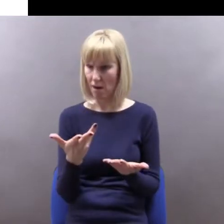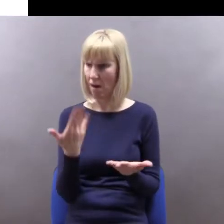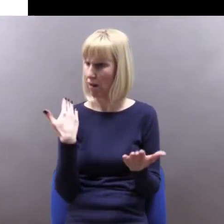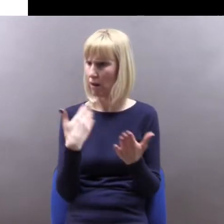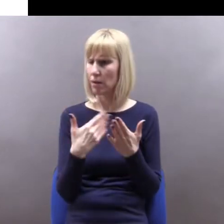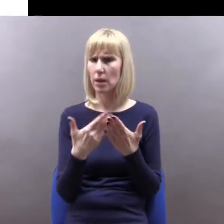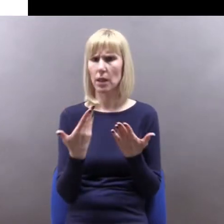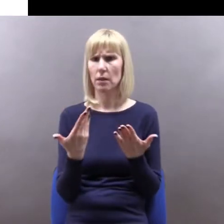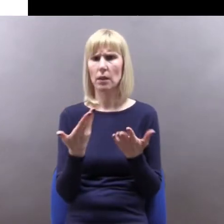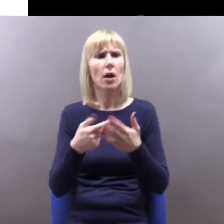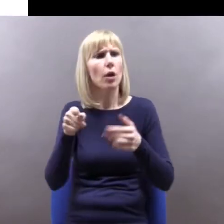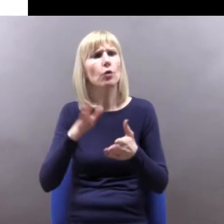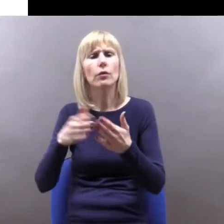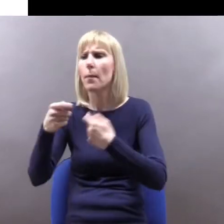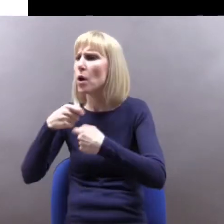byłoby